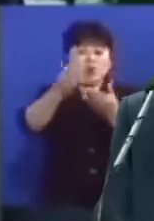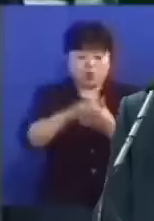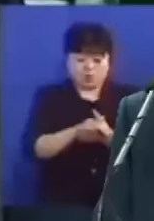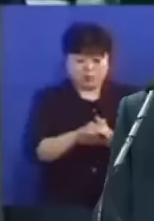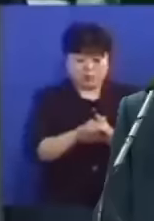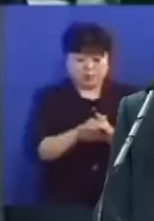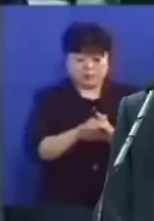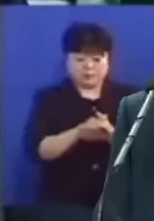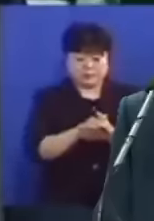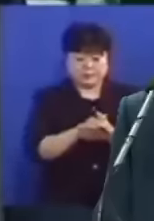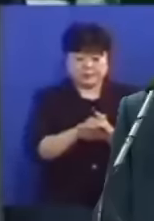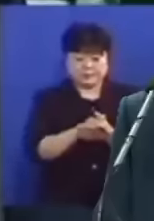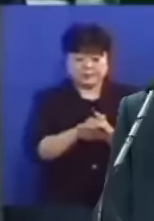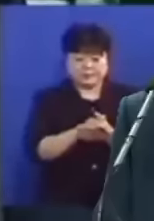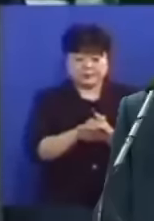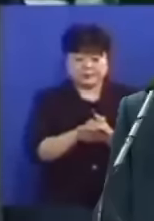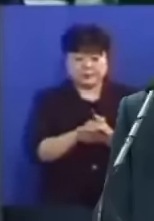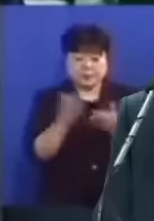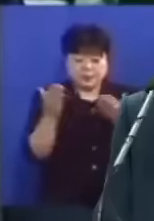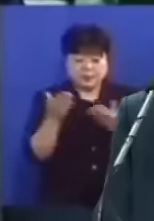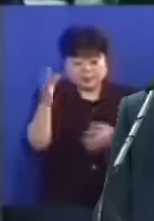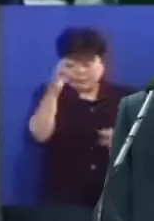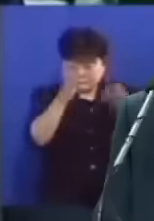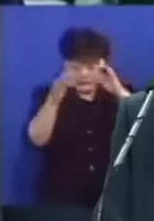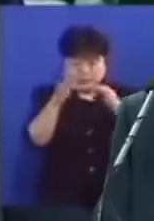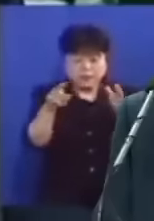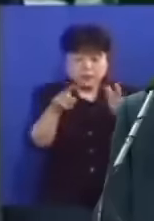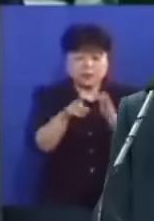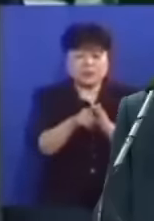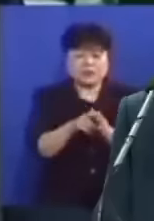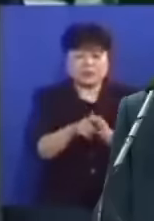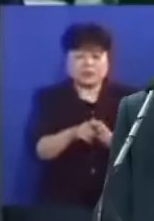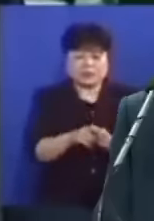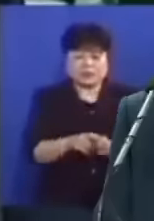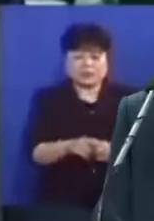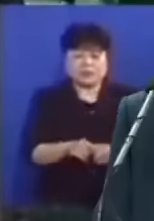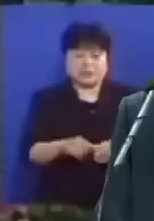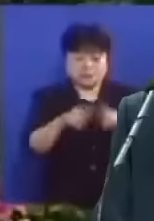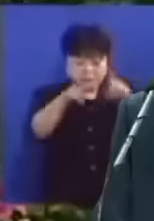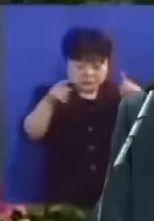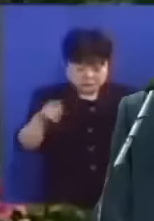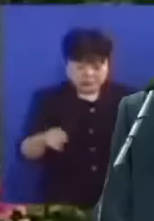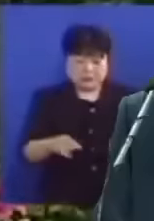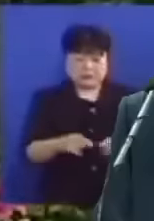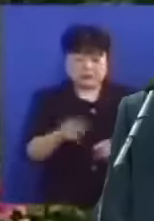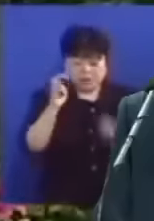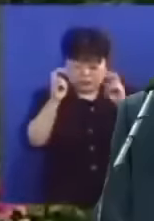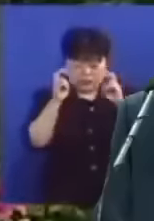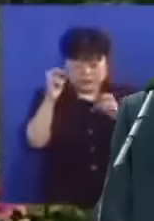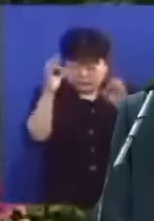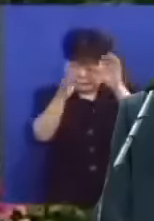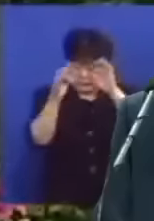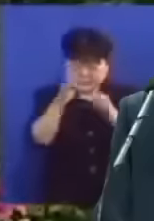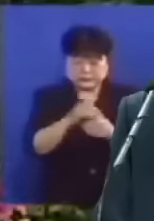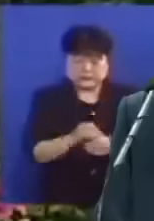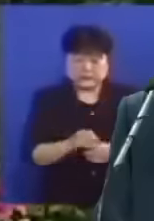그러냐? 그는 일자리를 찾기 위해서 이력서를 내고 회사를 찾아야 했는데